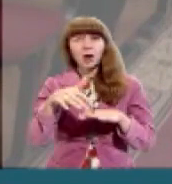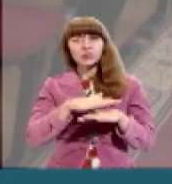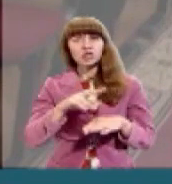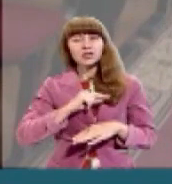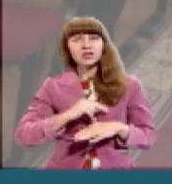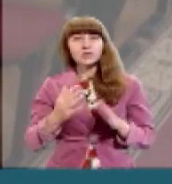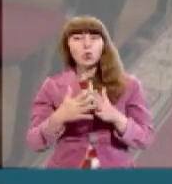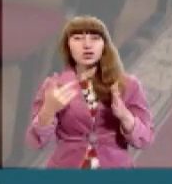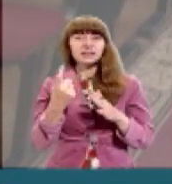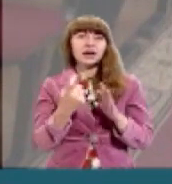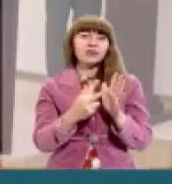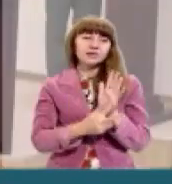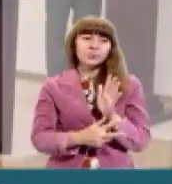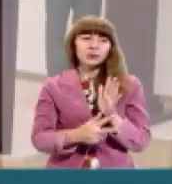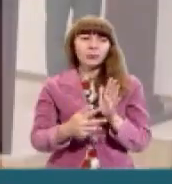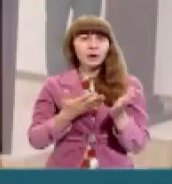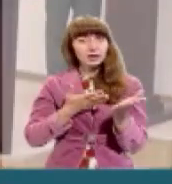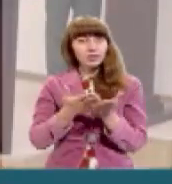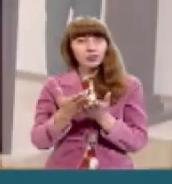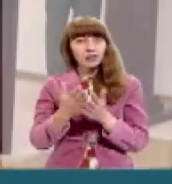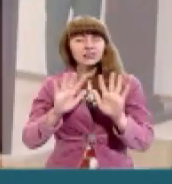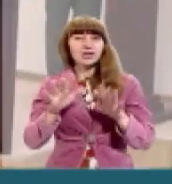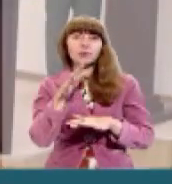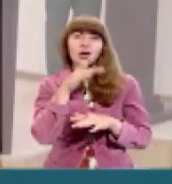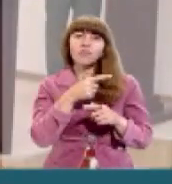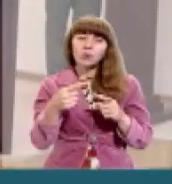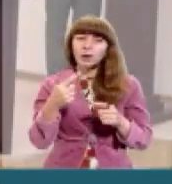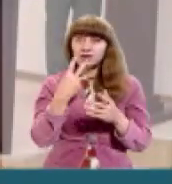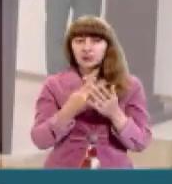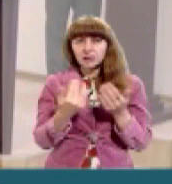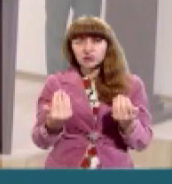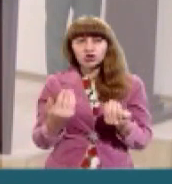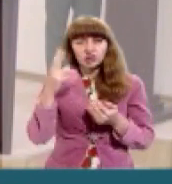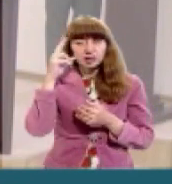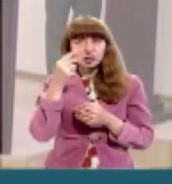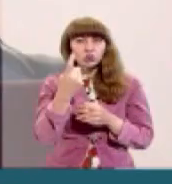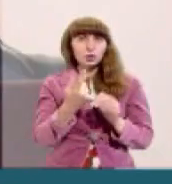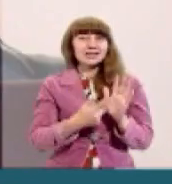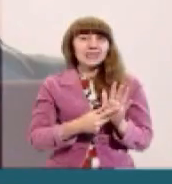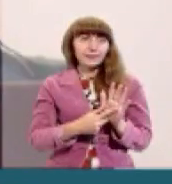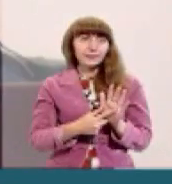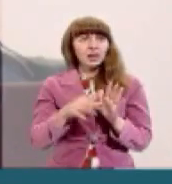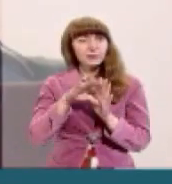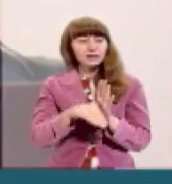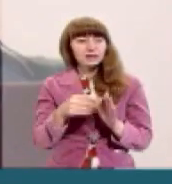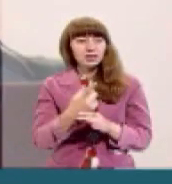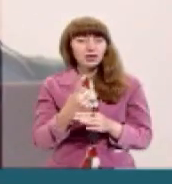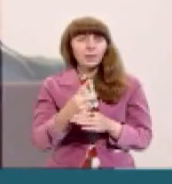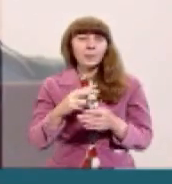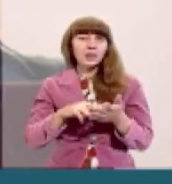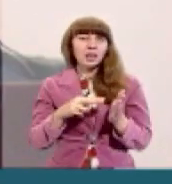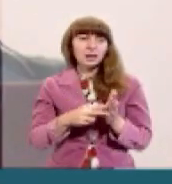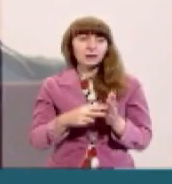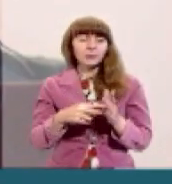общественным работам свыше 180 по направлению как Серебряный возраст показатель достиг такой цифры как 107 вместе с тем плановый